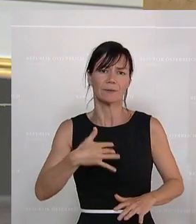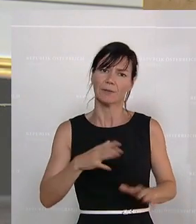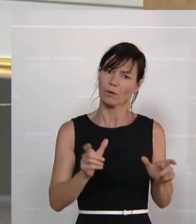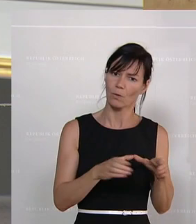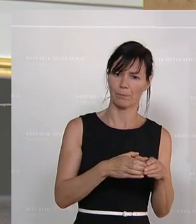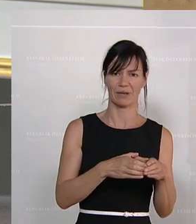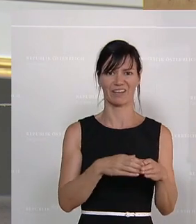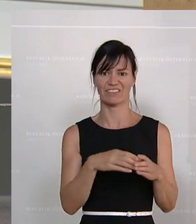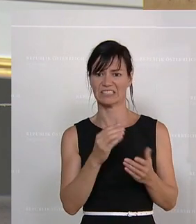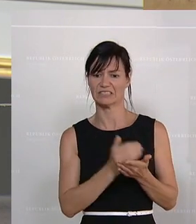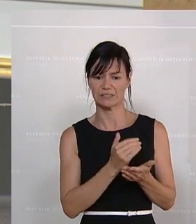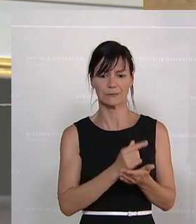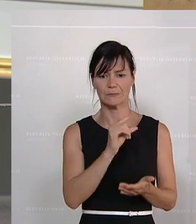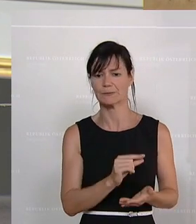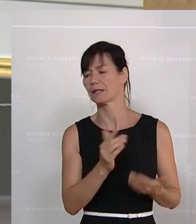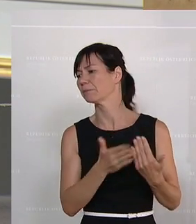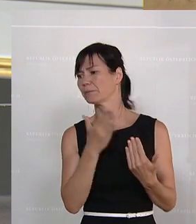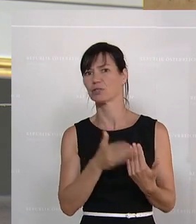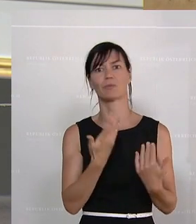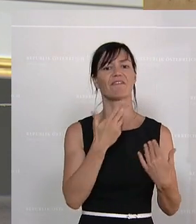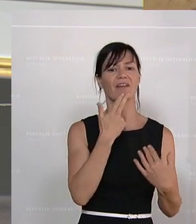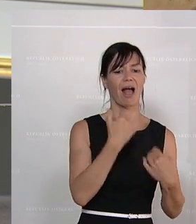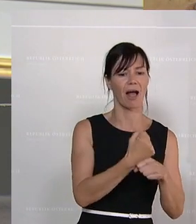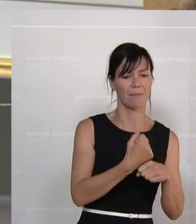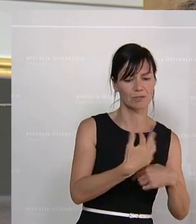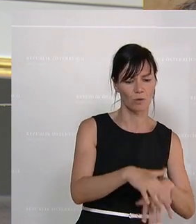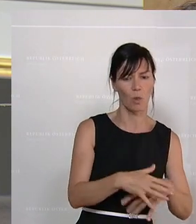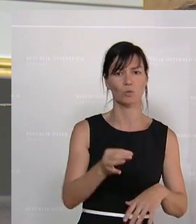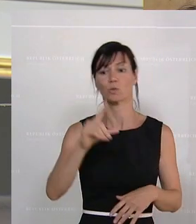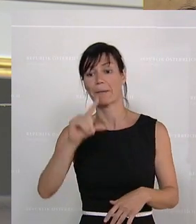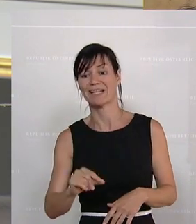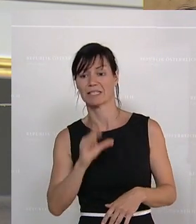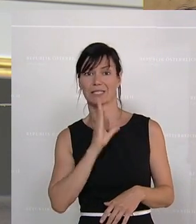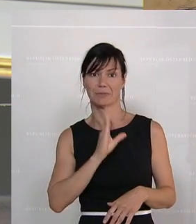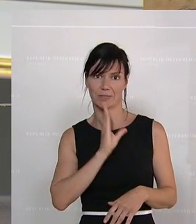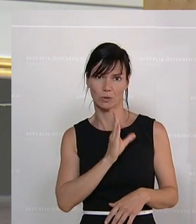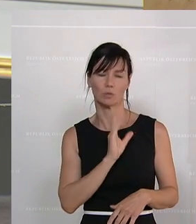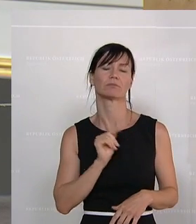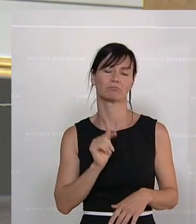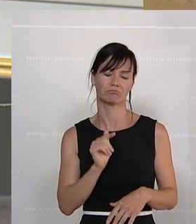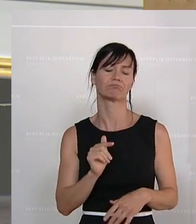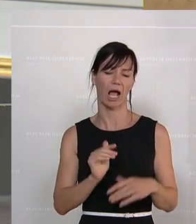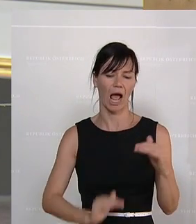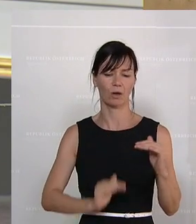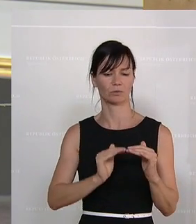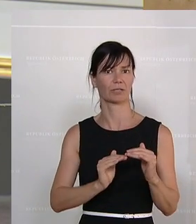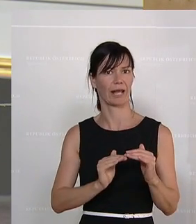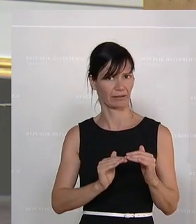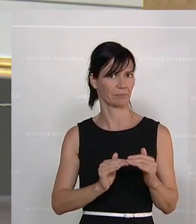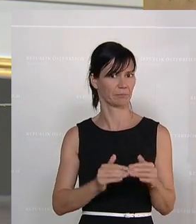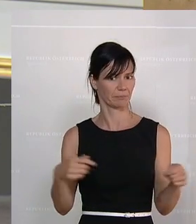insbesondere beispielsweise arbeitslose und mindestpensionisten profitieren von diesem